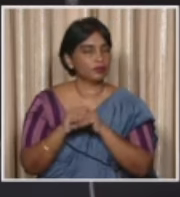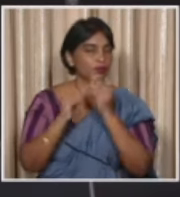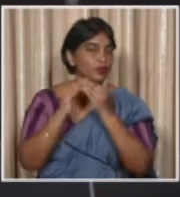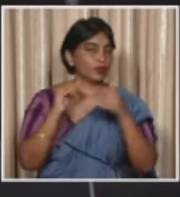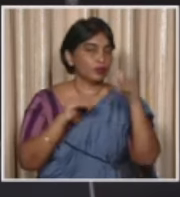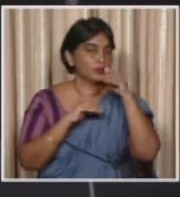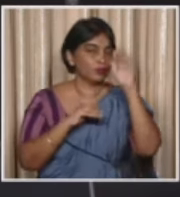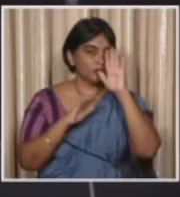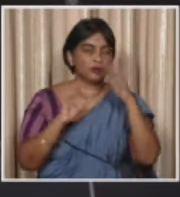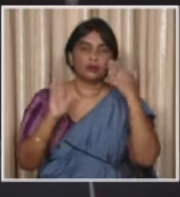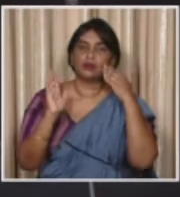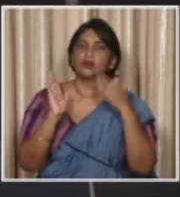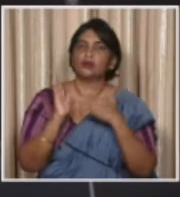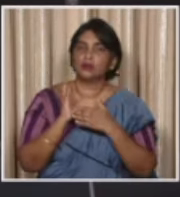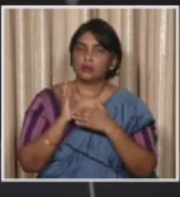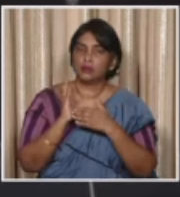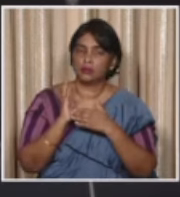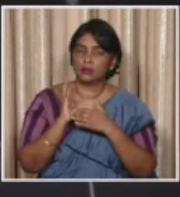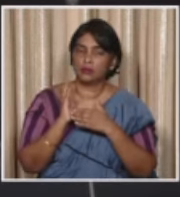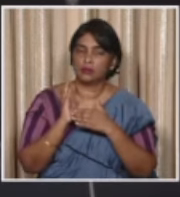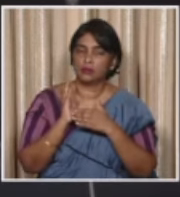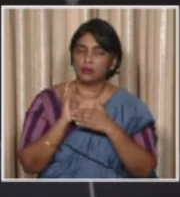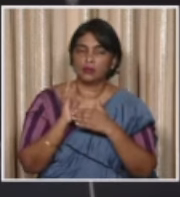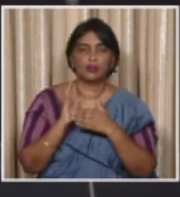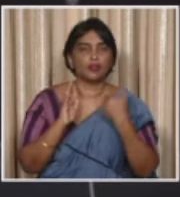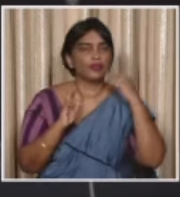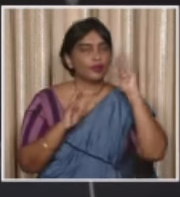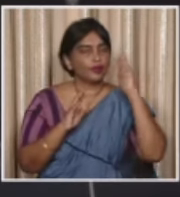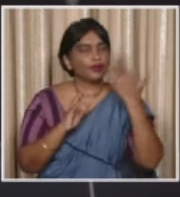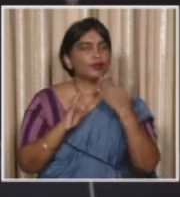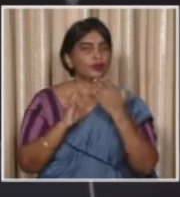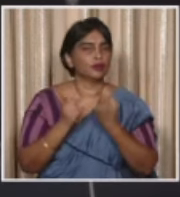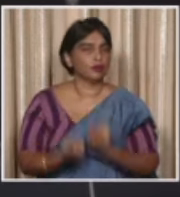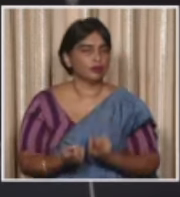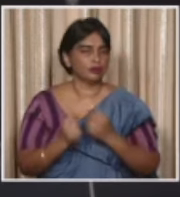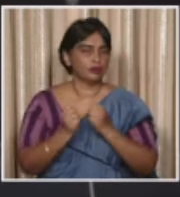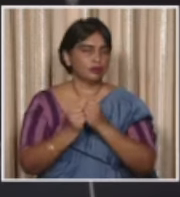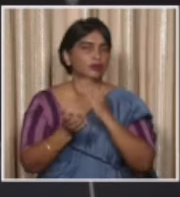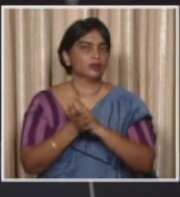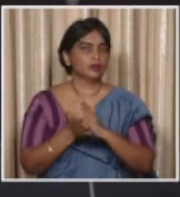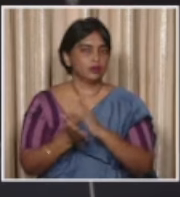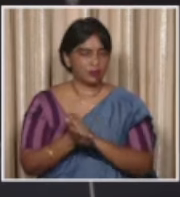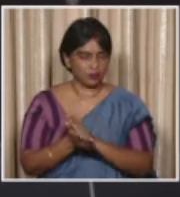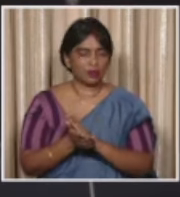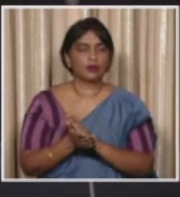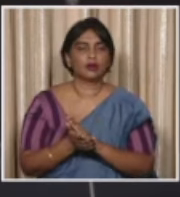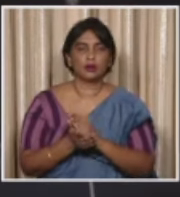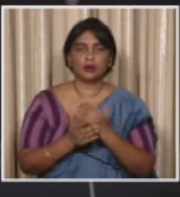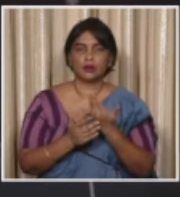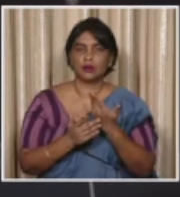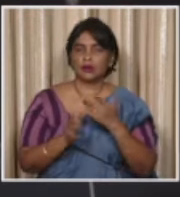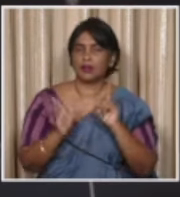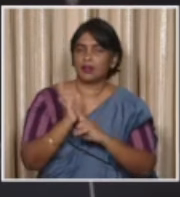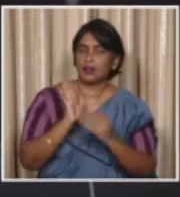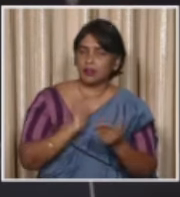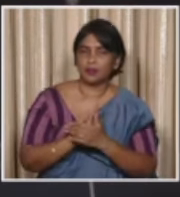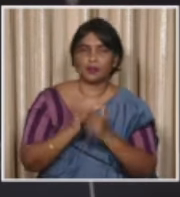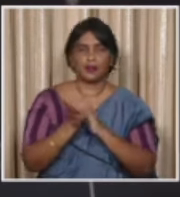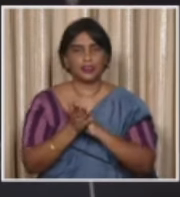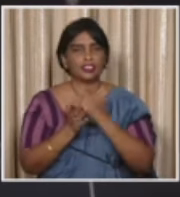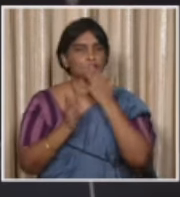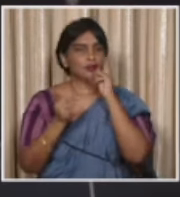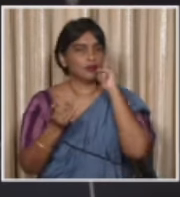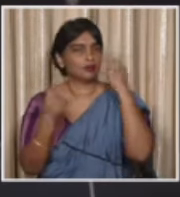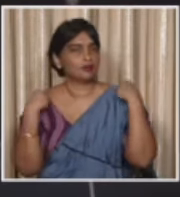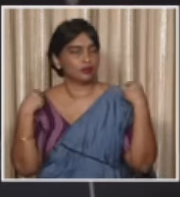උසස්සීම් පරිපාටිය පිළිබඳව විශේෂයෙන්ම පුරප්පාඩු වෙච්ච සේවා සහායක, සනීප ආරක්ෂක, කාර්ය සහායක, පාසල්